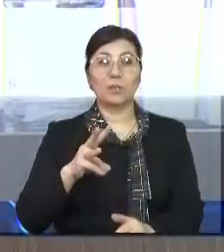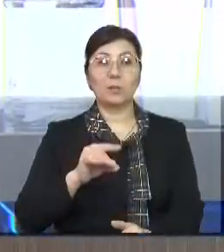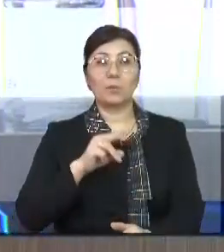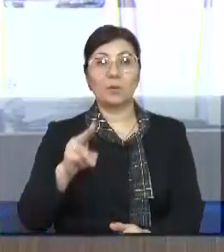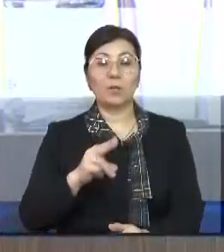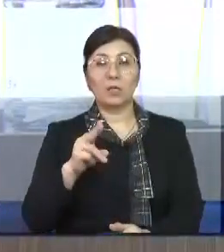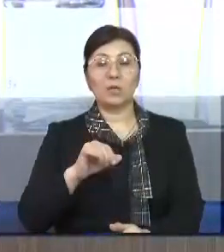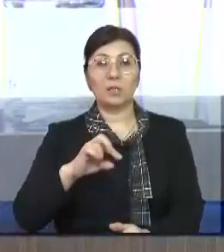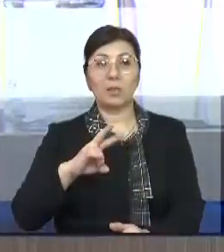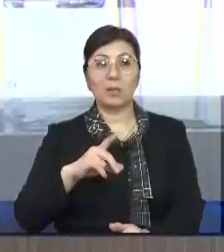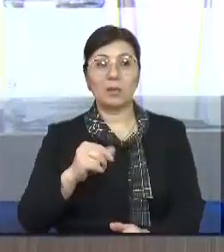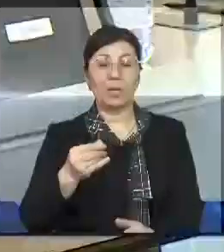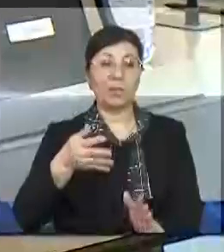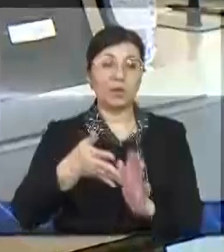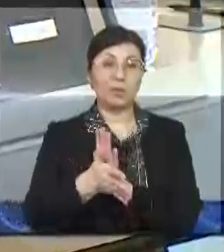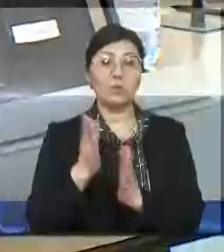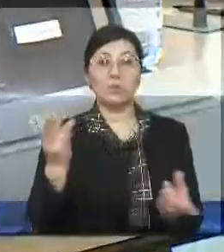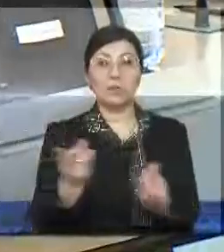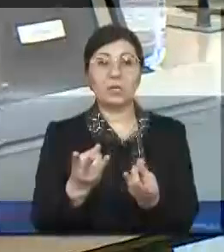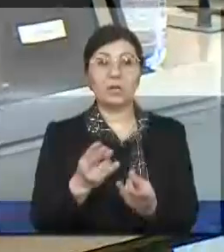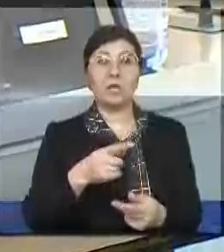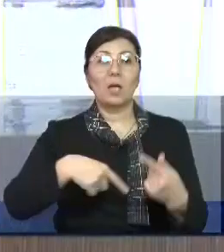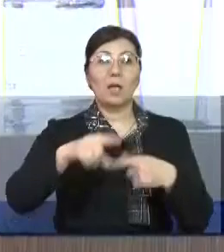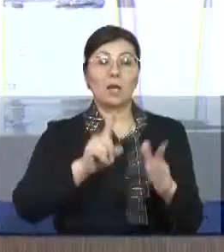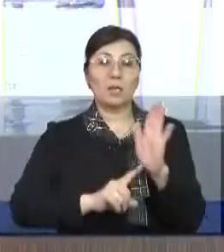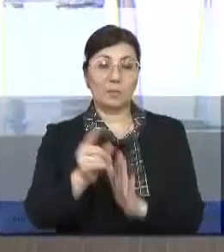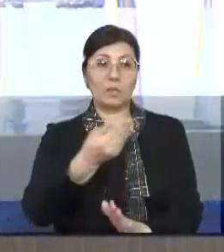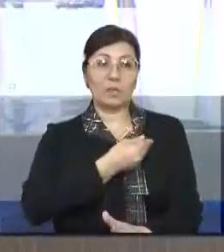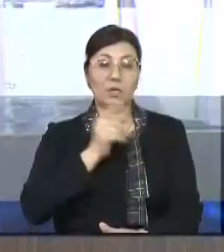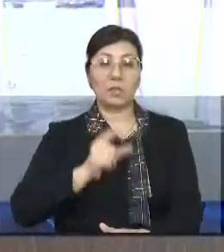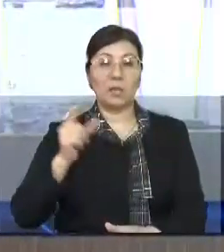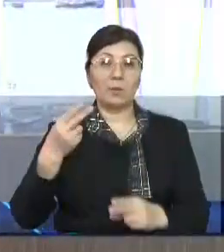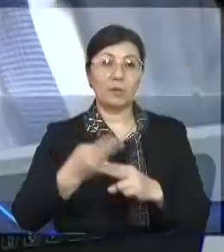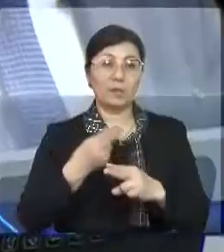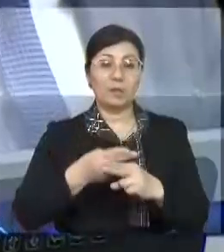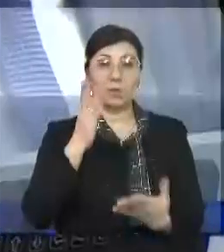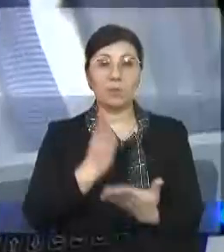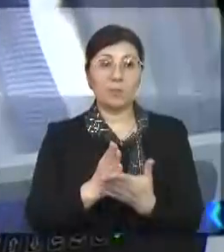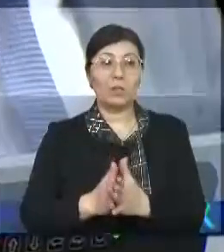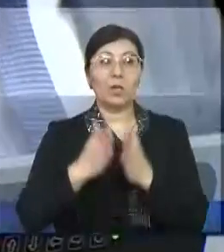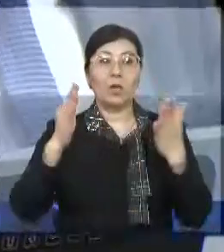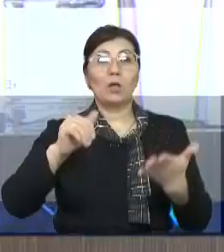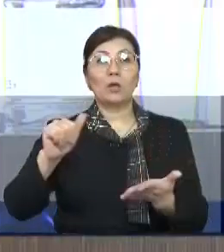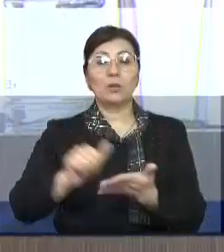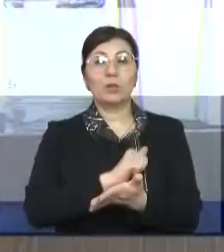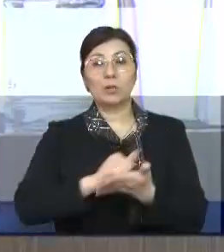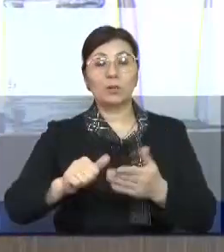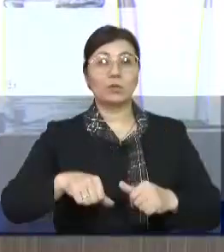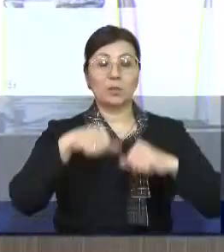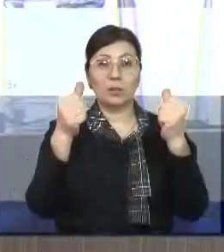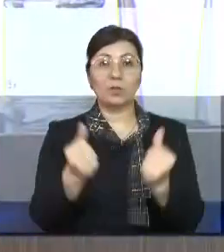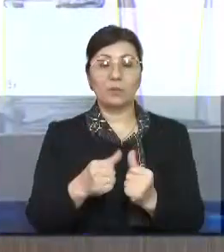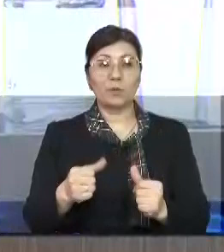1 миллиардтың ішінде ай сайын жіберіп отыруымыз керек. Кәсіп бастаймын деген адамдар бірнеше кедергіге тап болды. Ең үлкені құжат рәсімдеу. Несиені